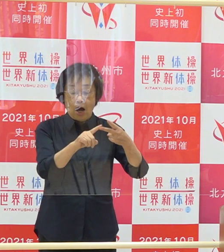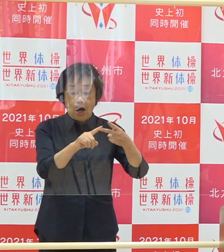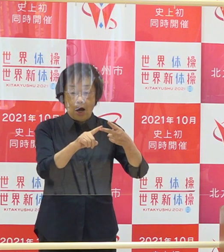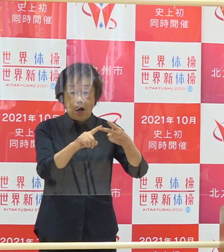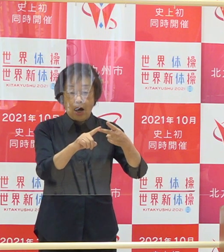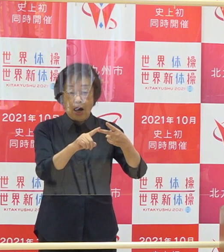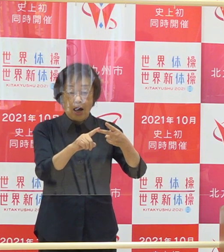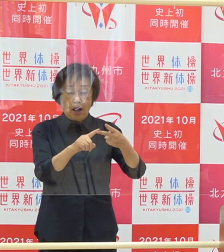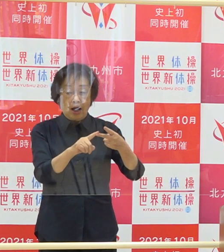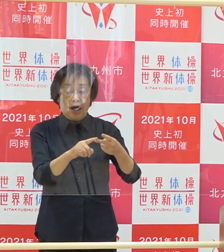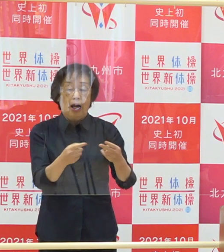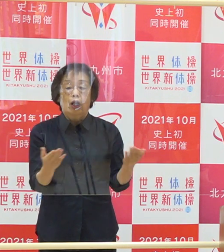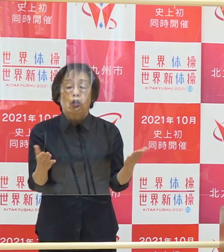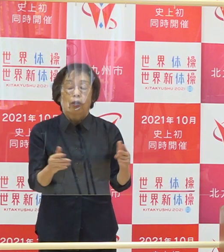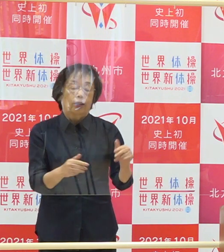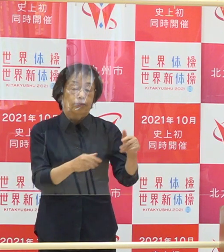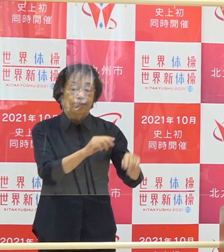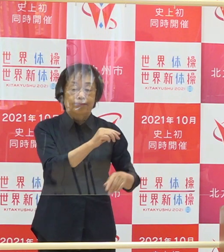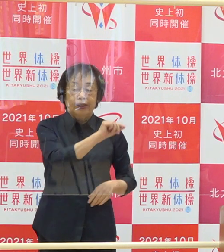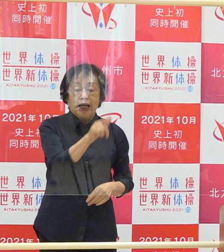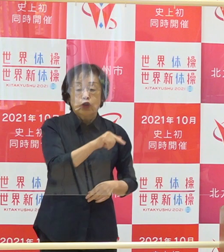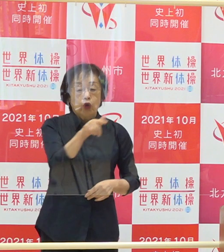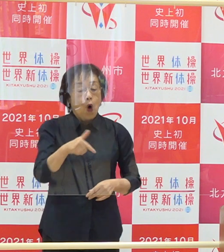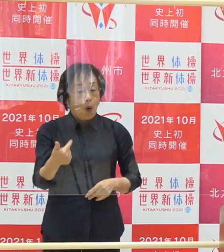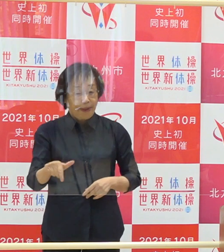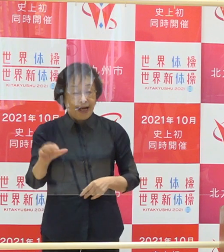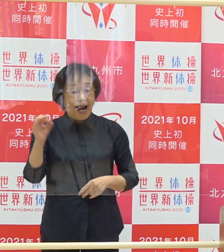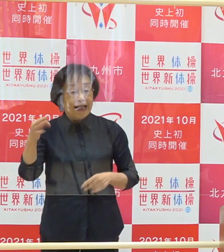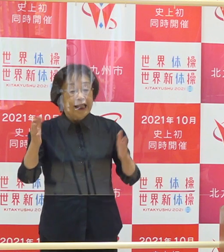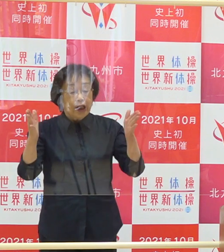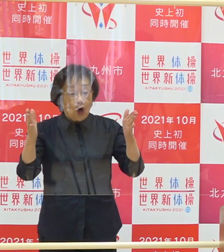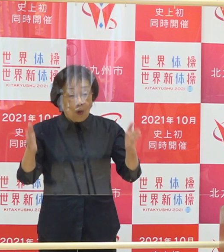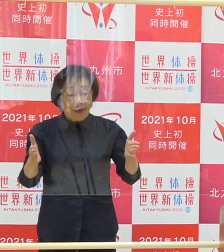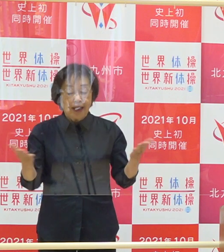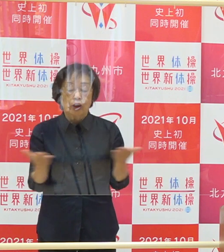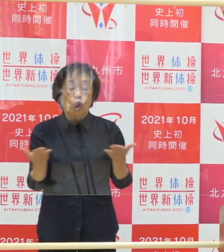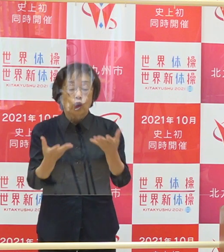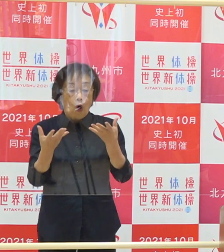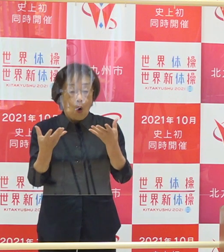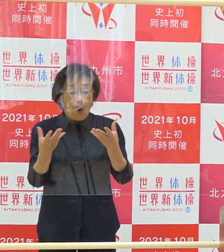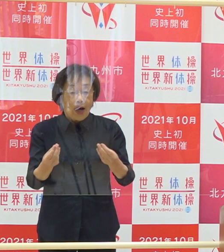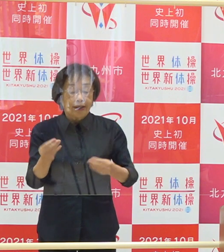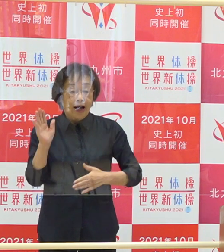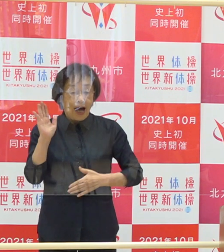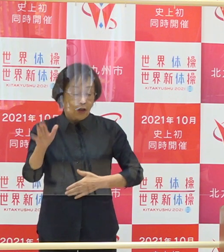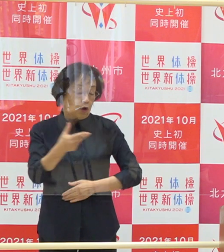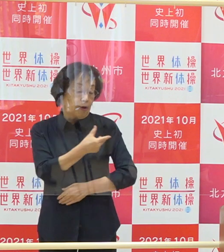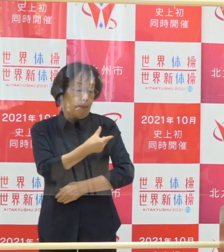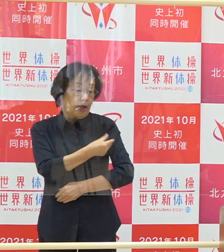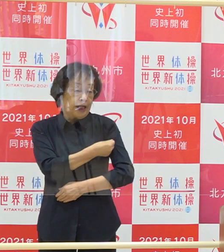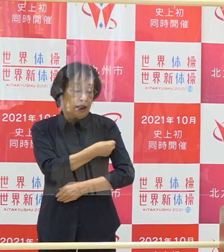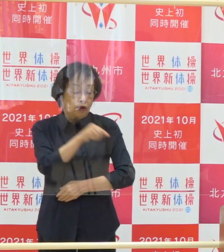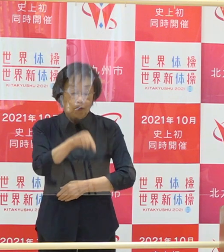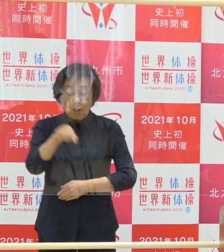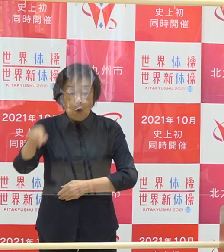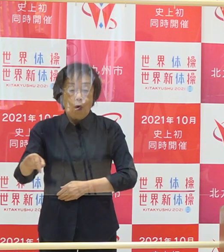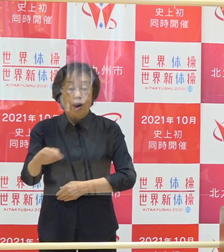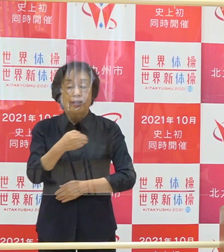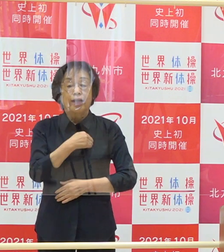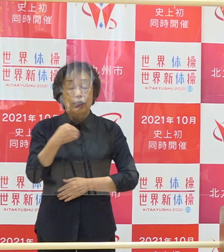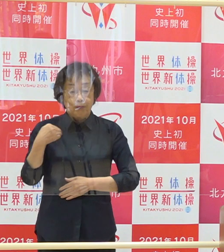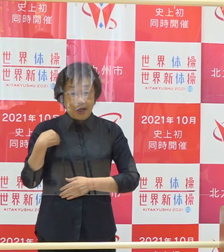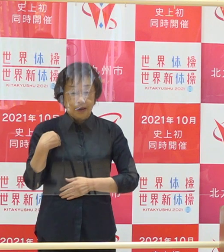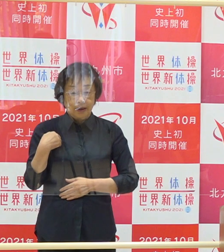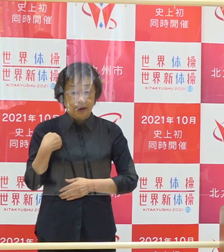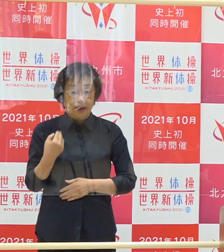から、仕事帰りなどでの接種も可能でありまして、合わせてご検討をいただきたいのであります。次